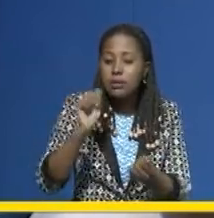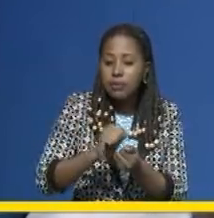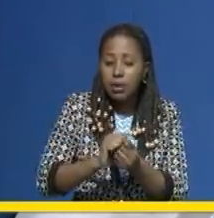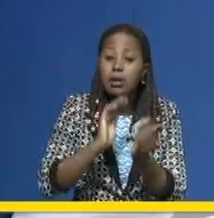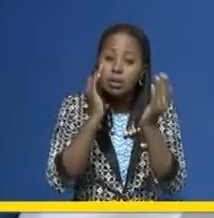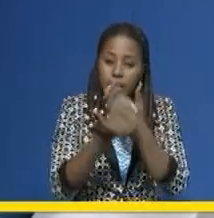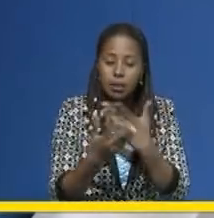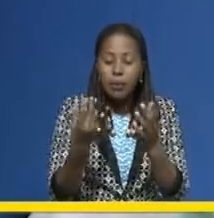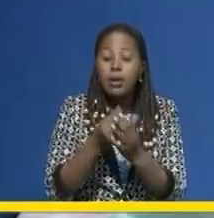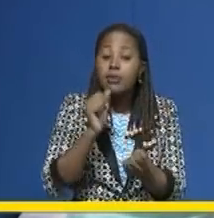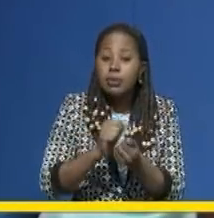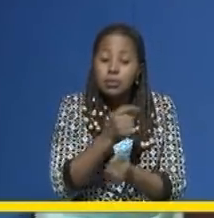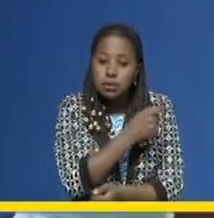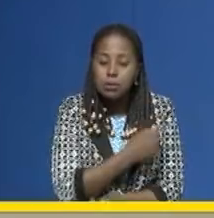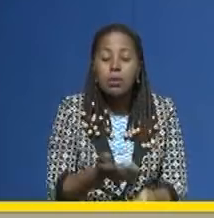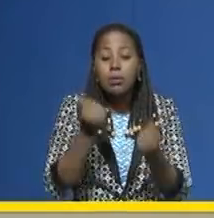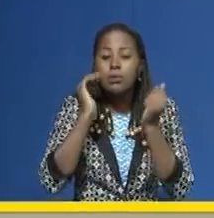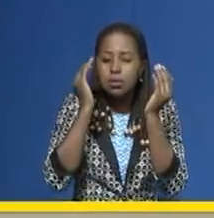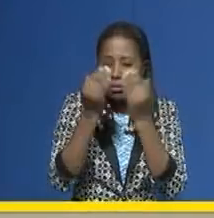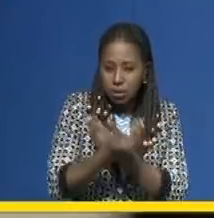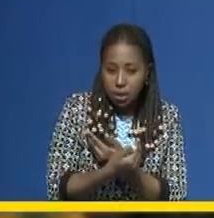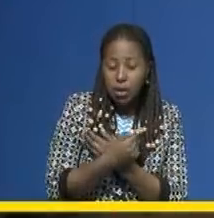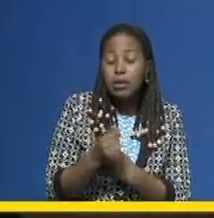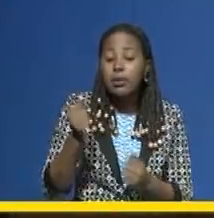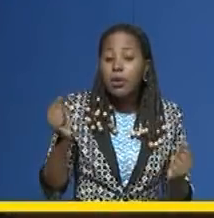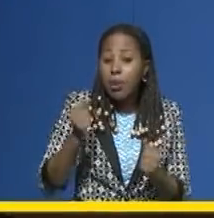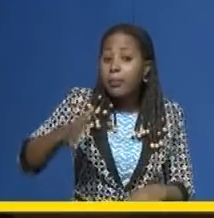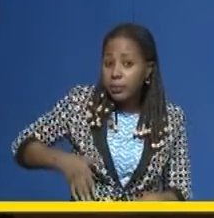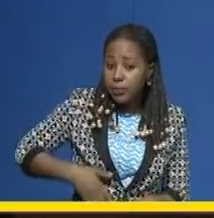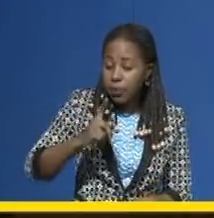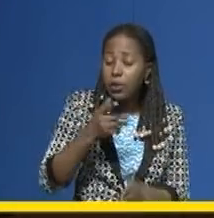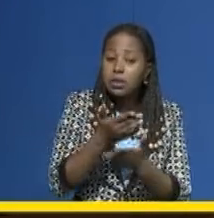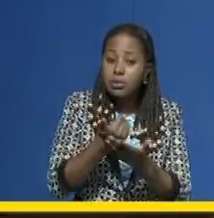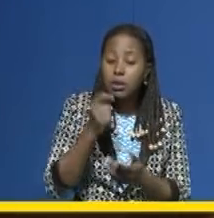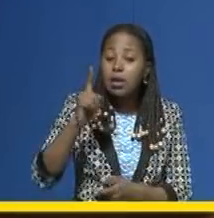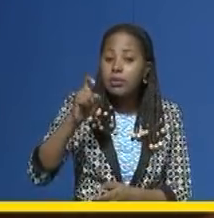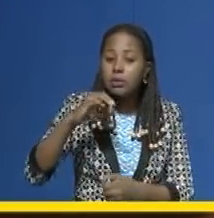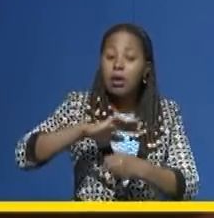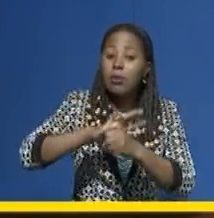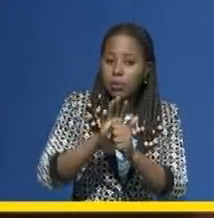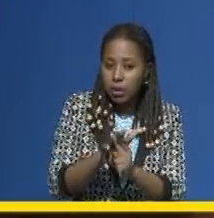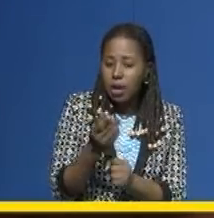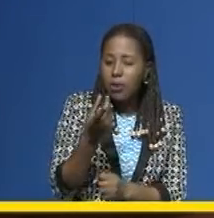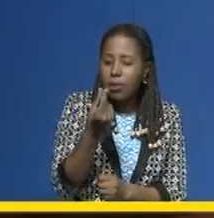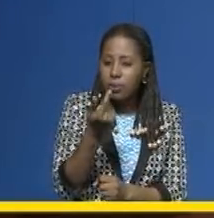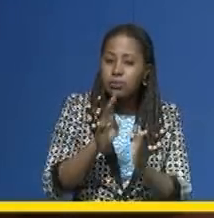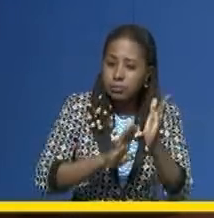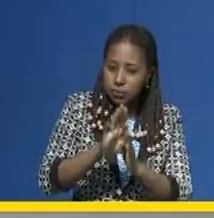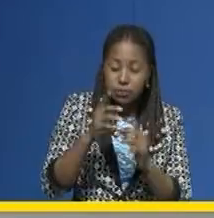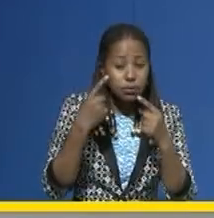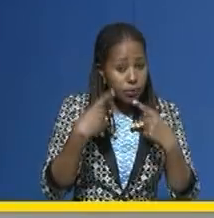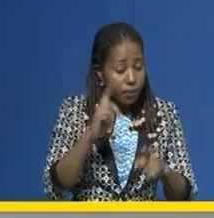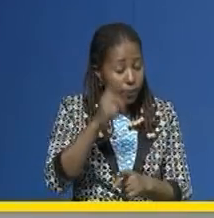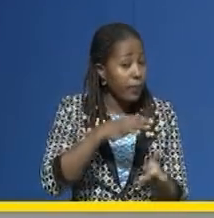kinga na vifaa tiba kwa ajili ya kujikinga na maambukizi ya homa ya mapafu inayosababishwa na virusi vya korona kwa bei ya juu tofauti